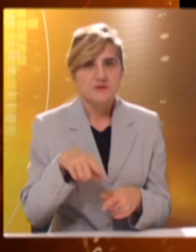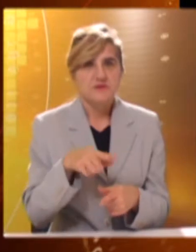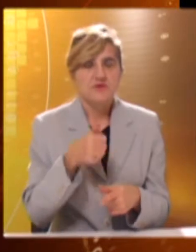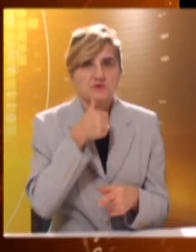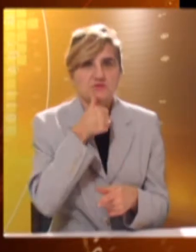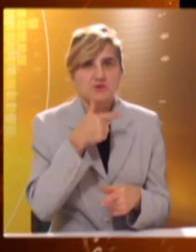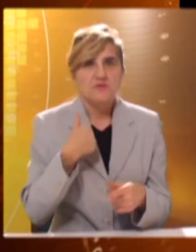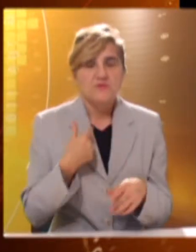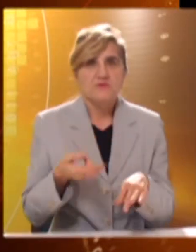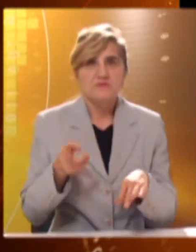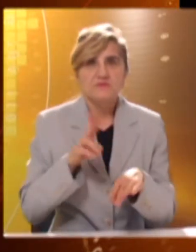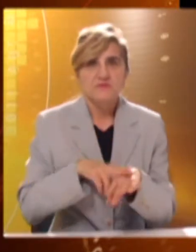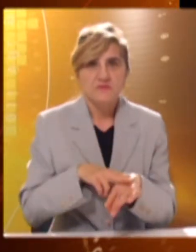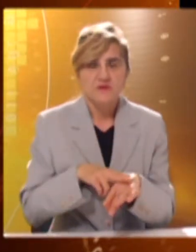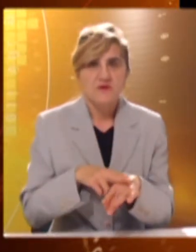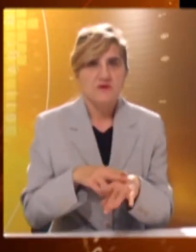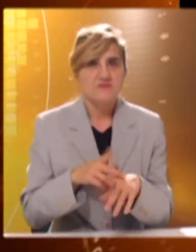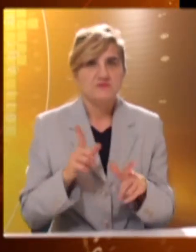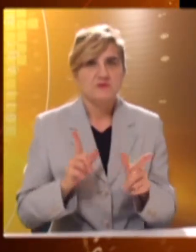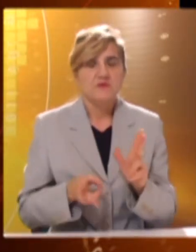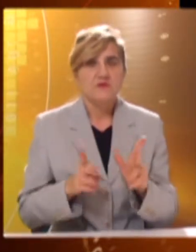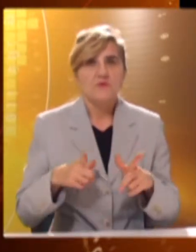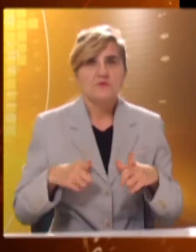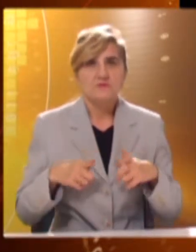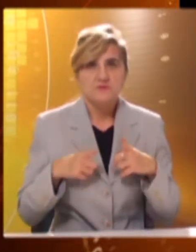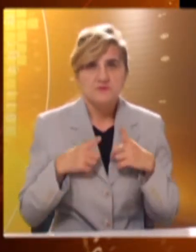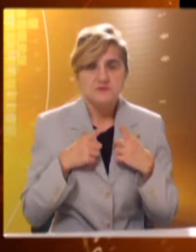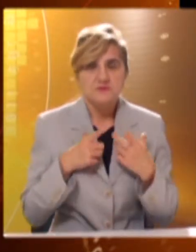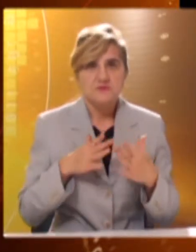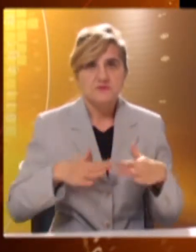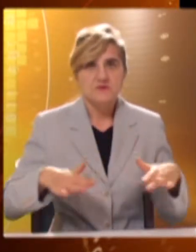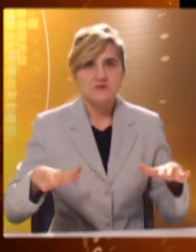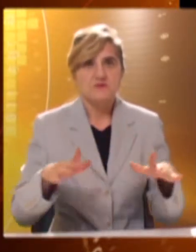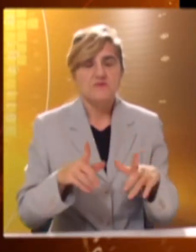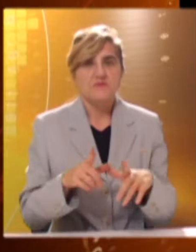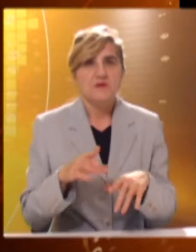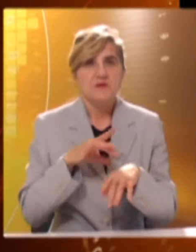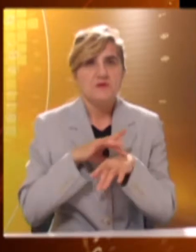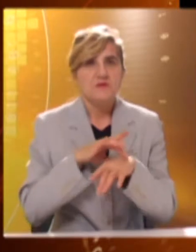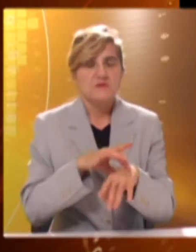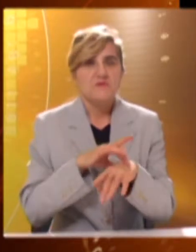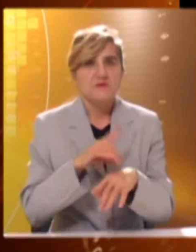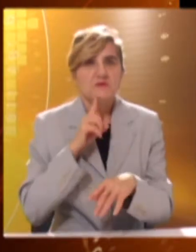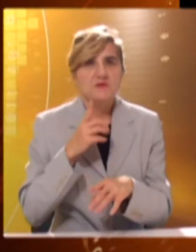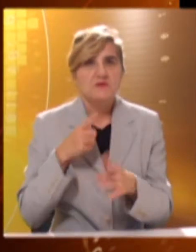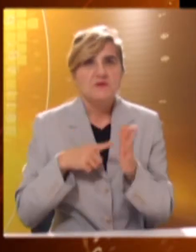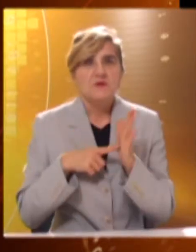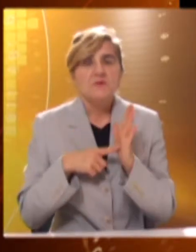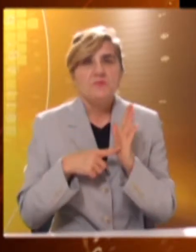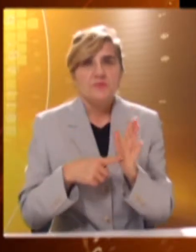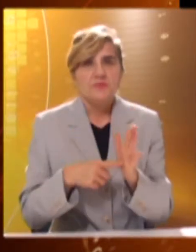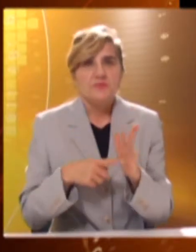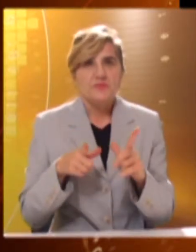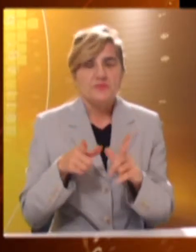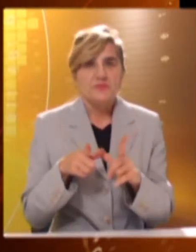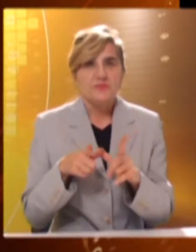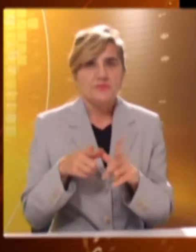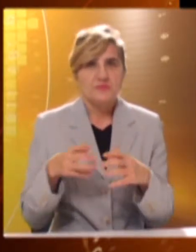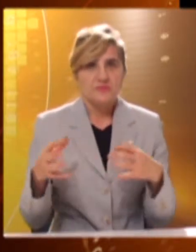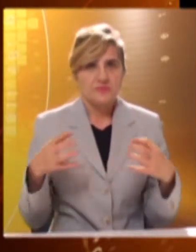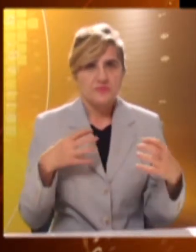onu teritoriju što je oko nas. Doveli smo predstave koji su značajni